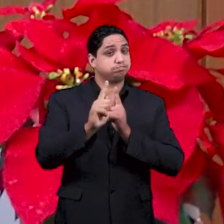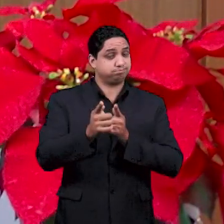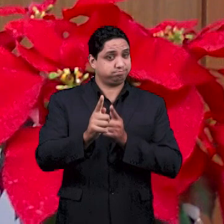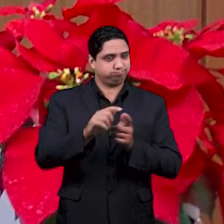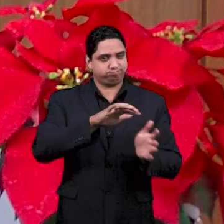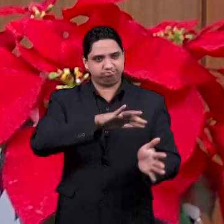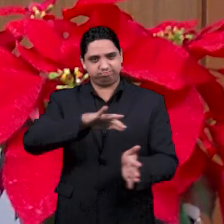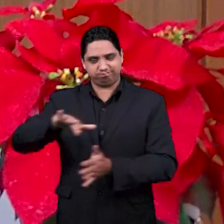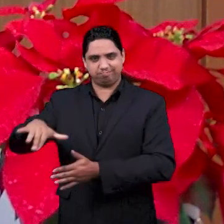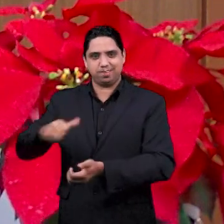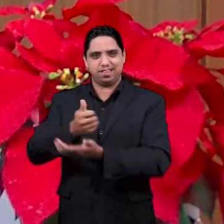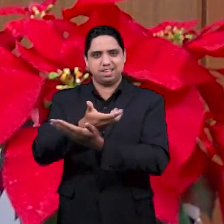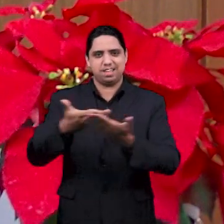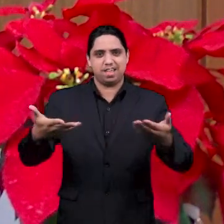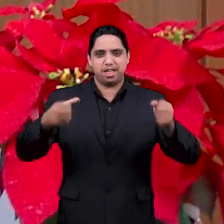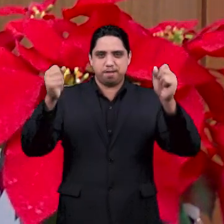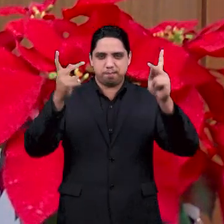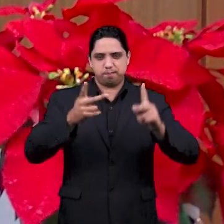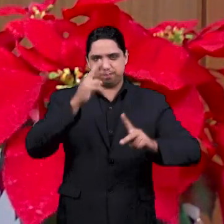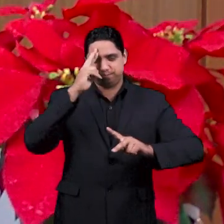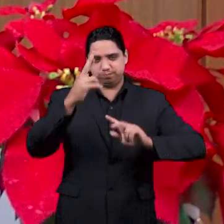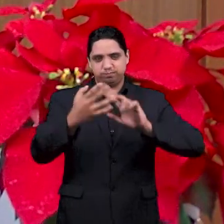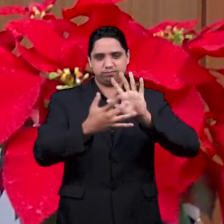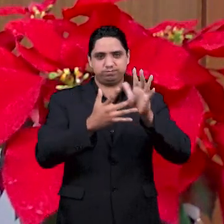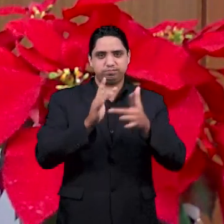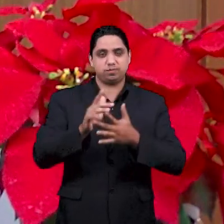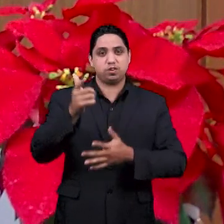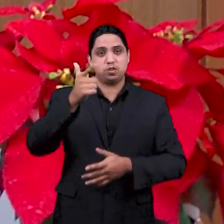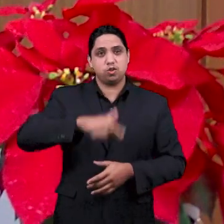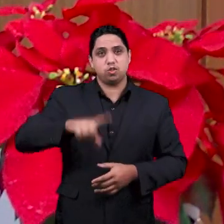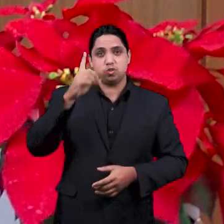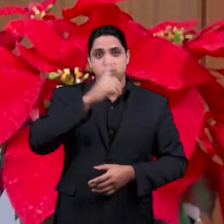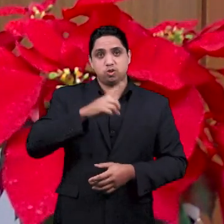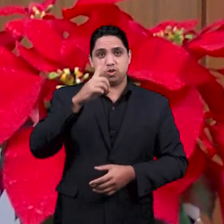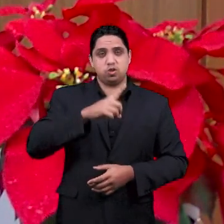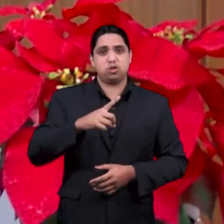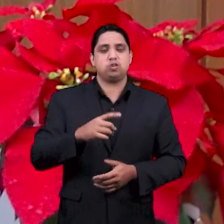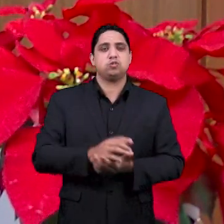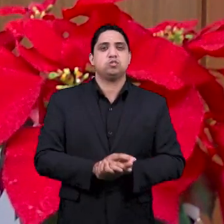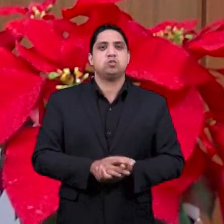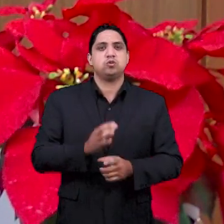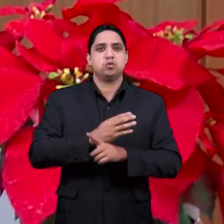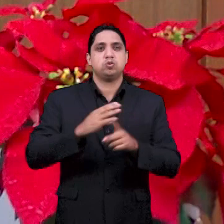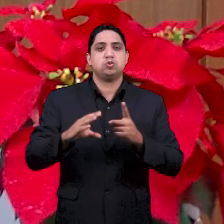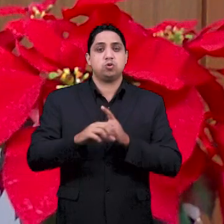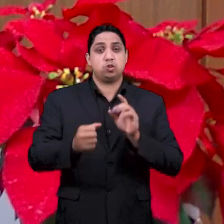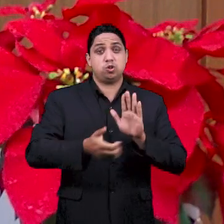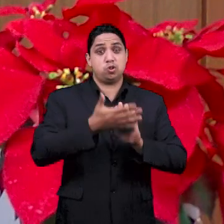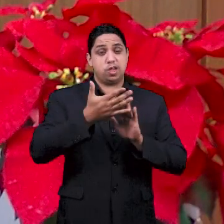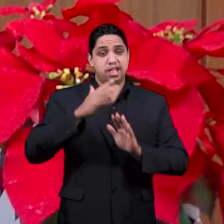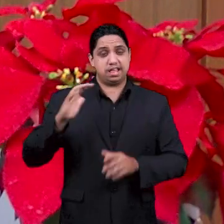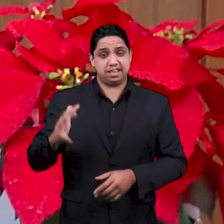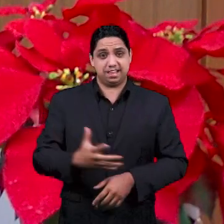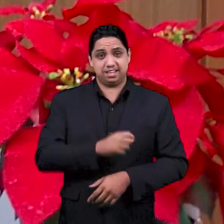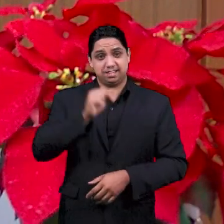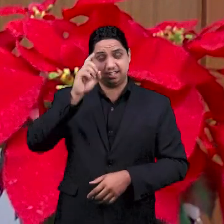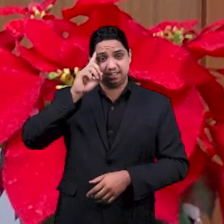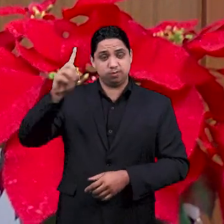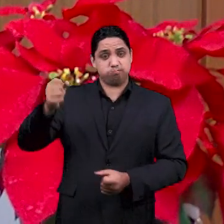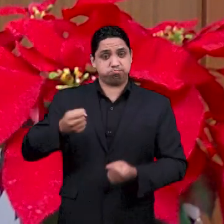на богослужении, поклонении, хвалы этому Богу чудному, Богу